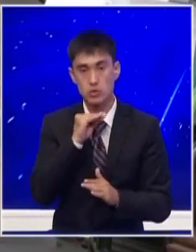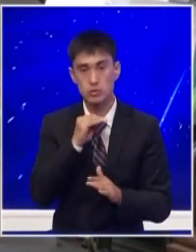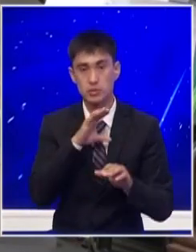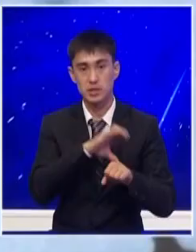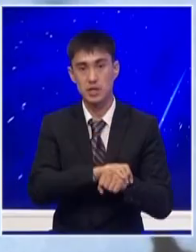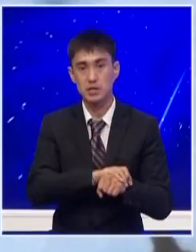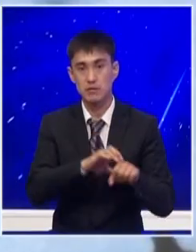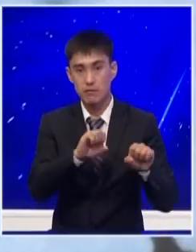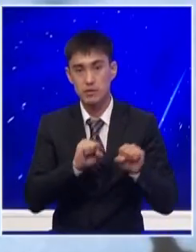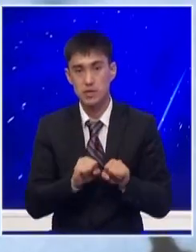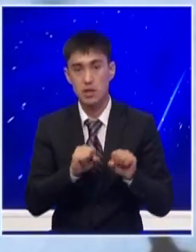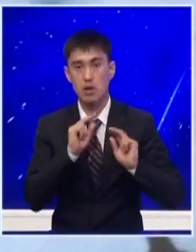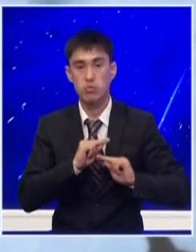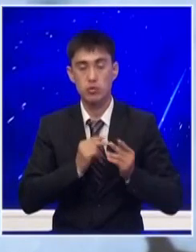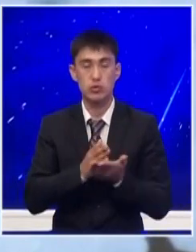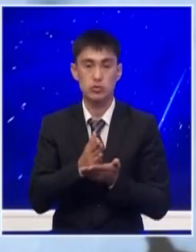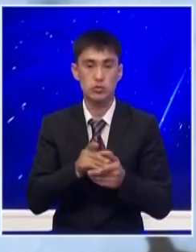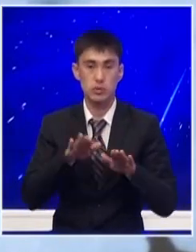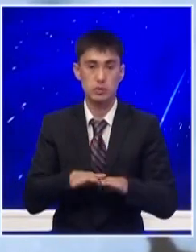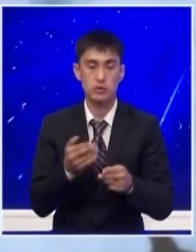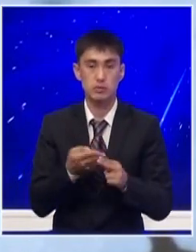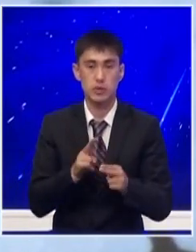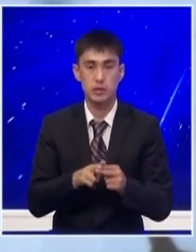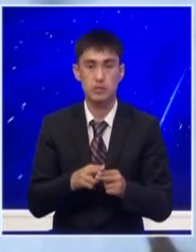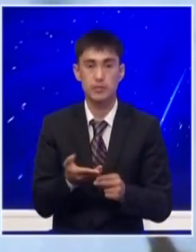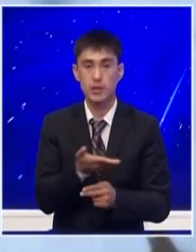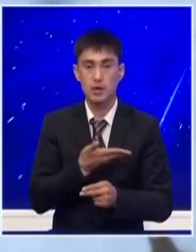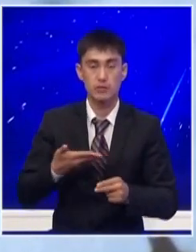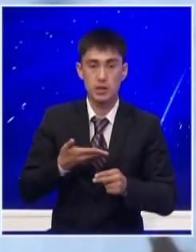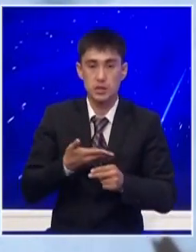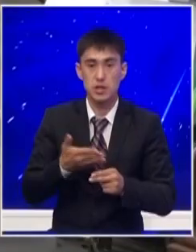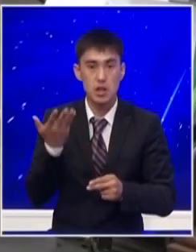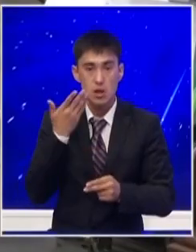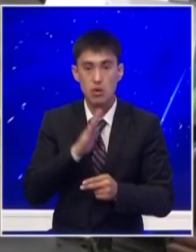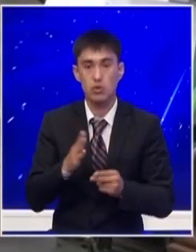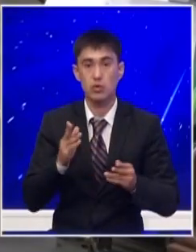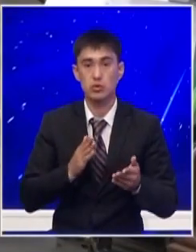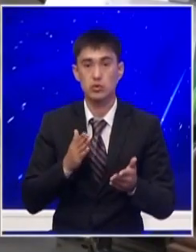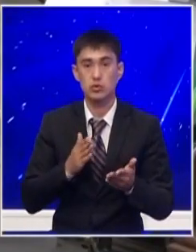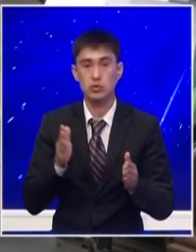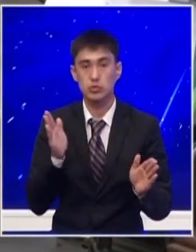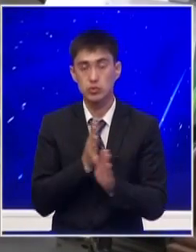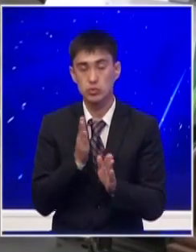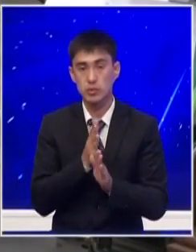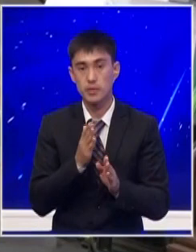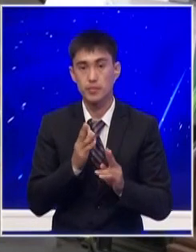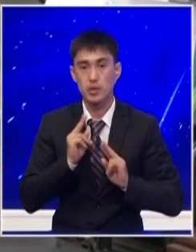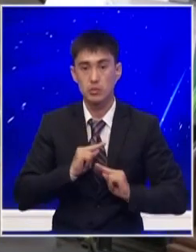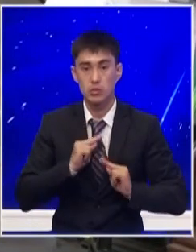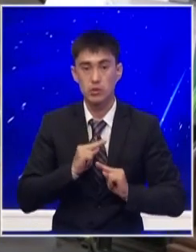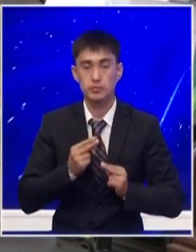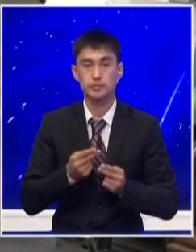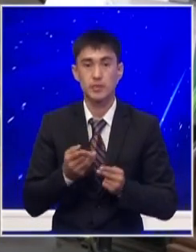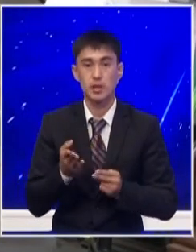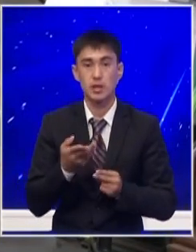задерживаться на работе, на службе, как бы говорится. В нашей нелегкой службе самое, можно